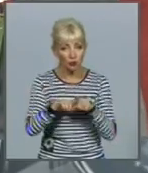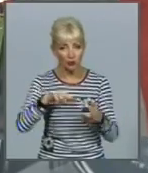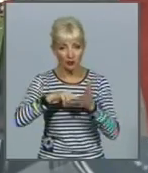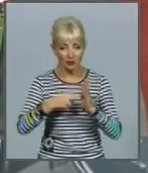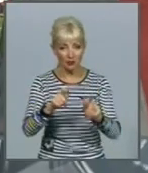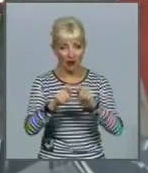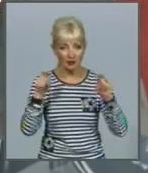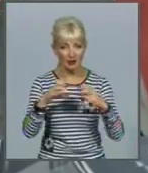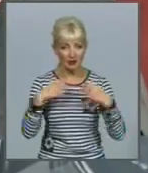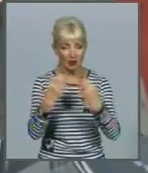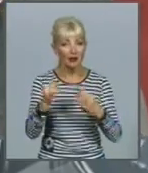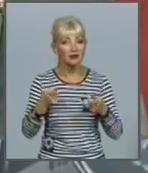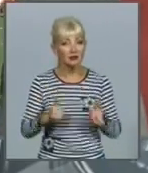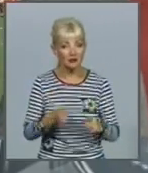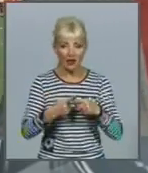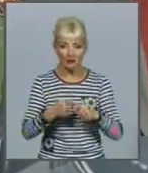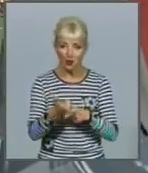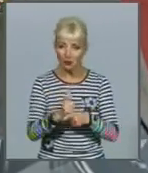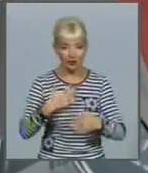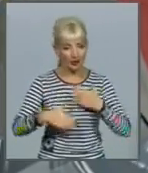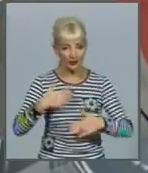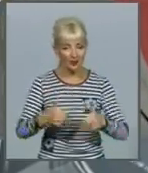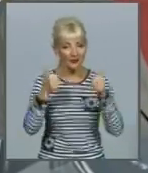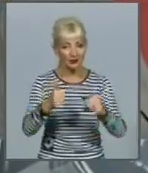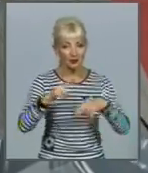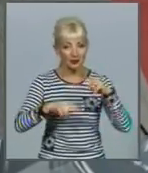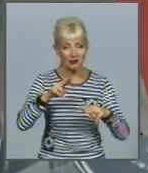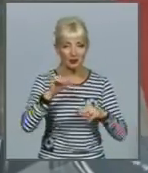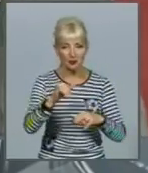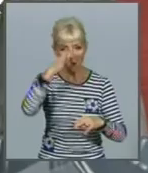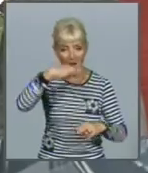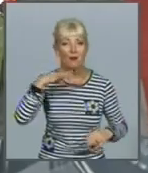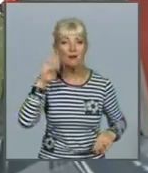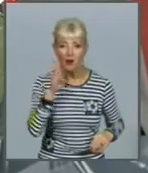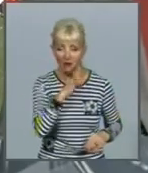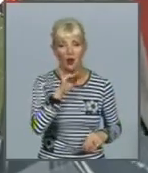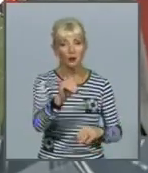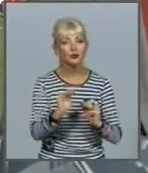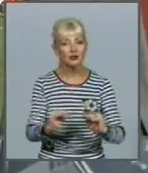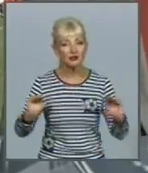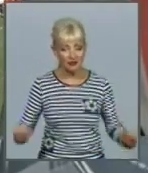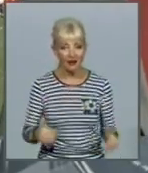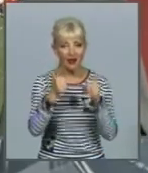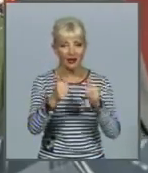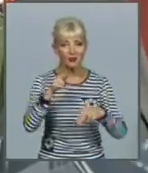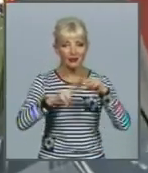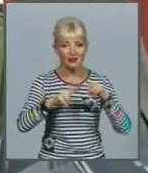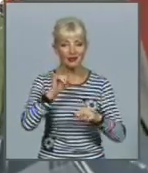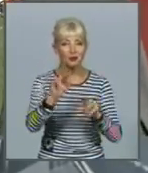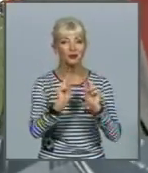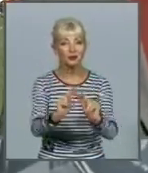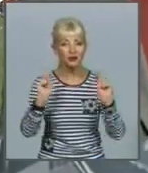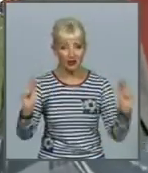действительно, это очень радостно. Хорошее настроение у родителей, хорошее настроение у детей, хорошее настроение у учителей. Потому что